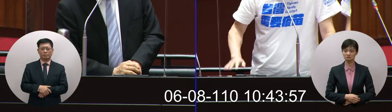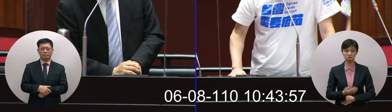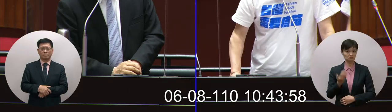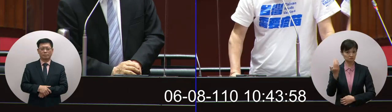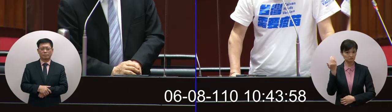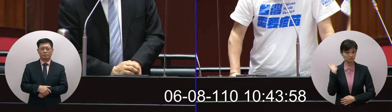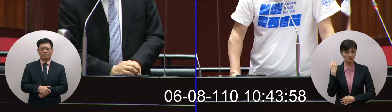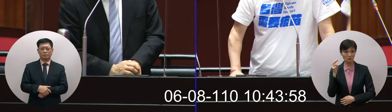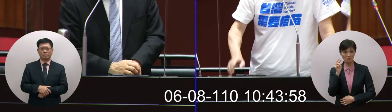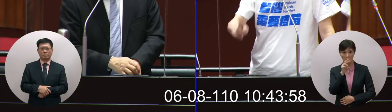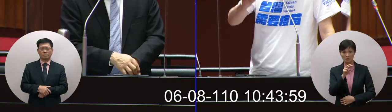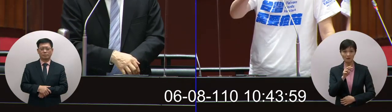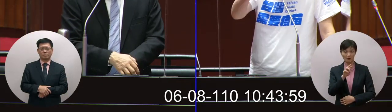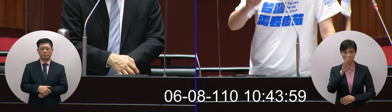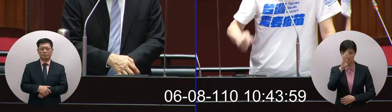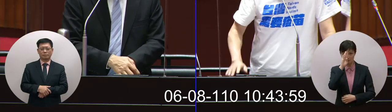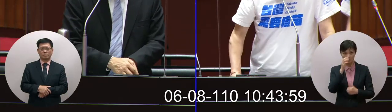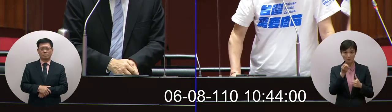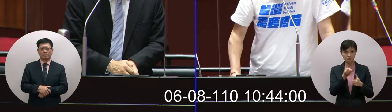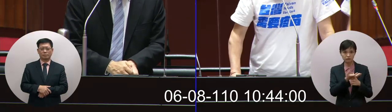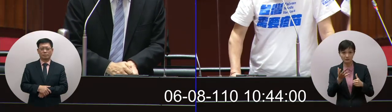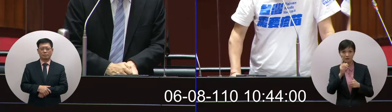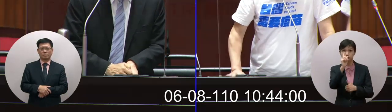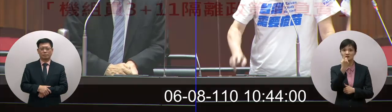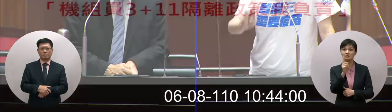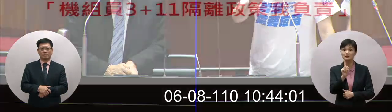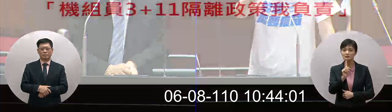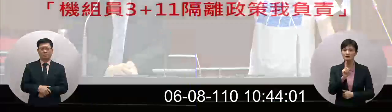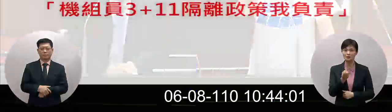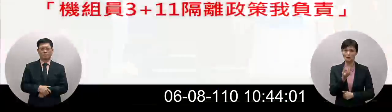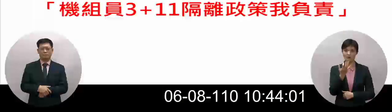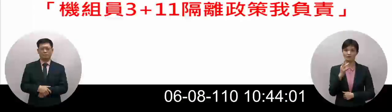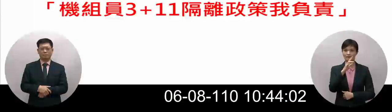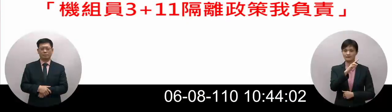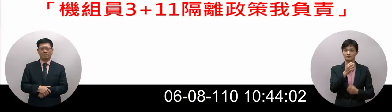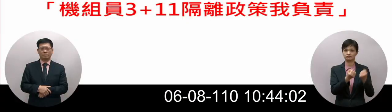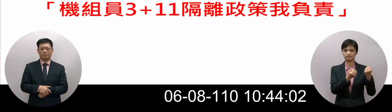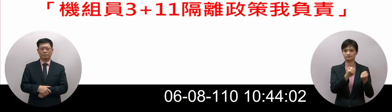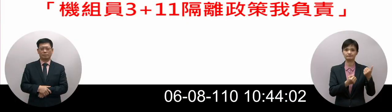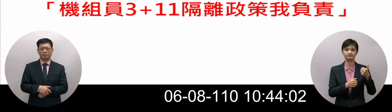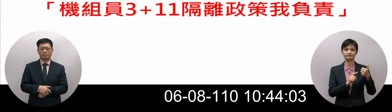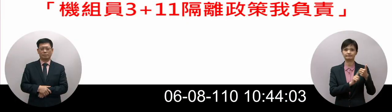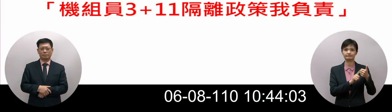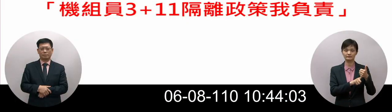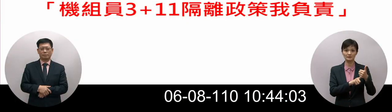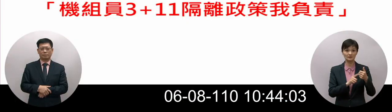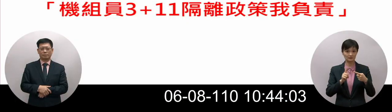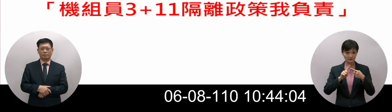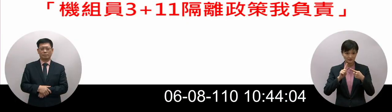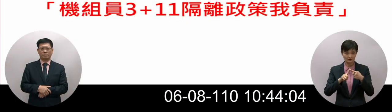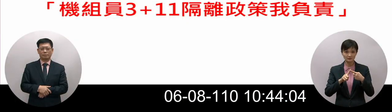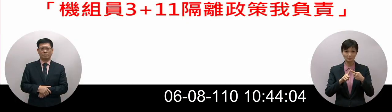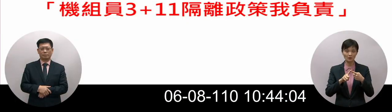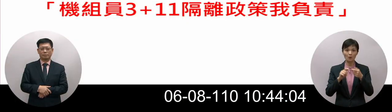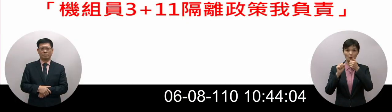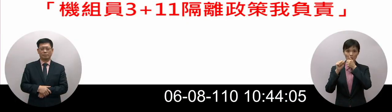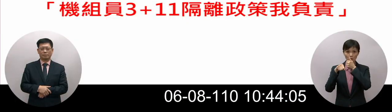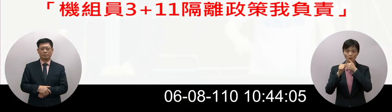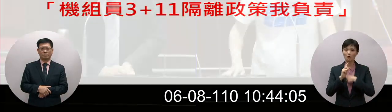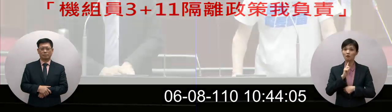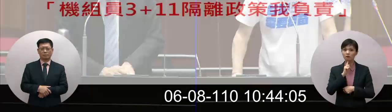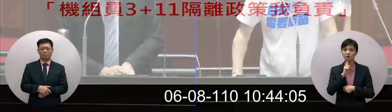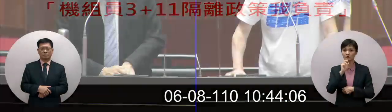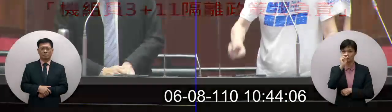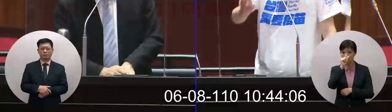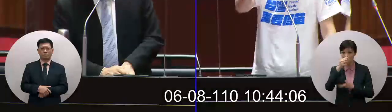为。破口就是华航的机师，牵涉到两件事情，一个是诺富特，那个公文被人